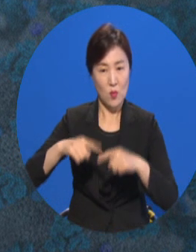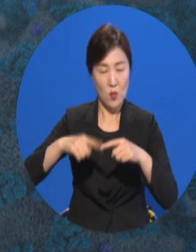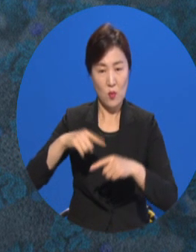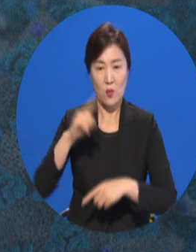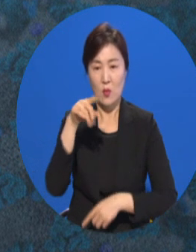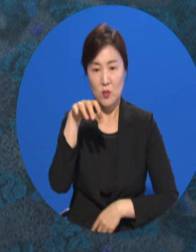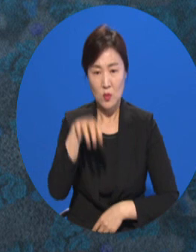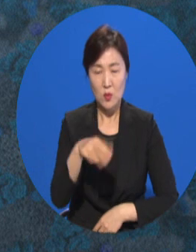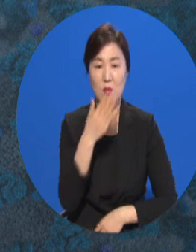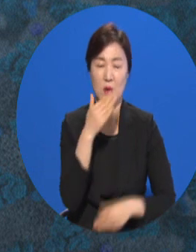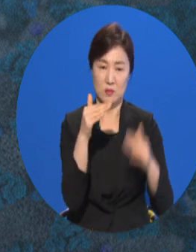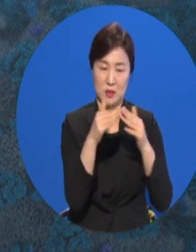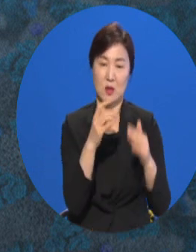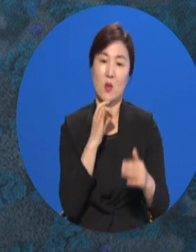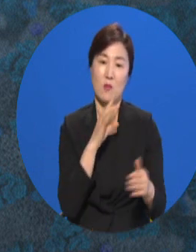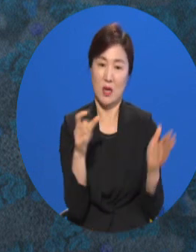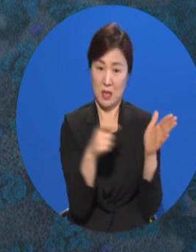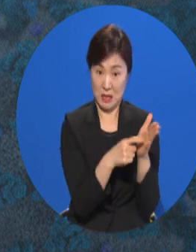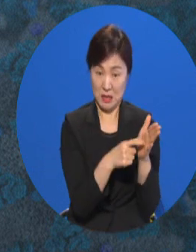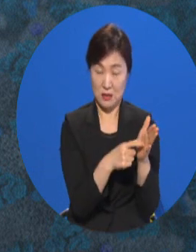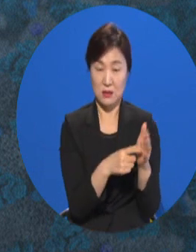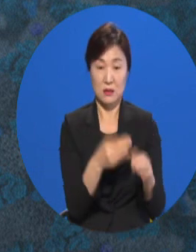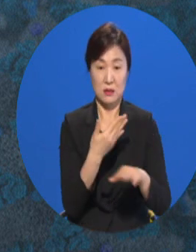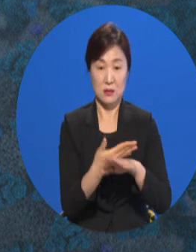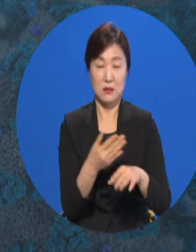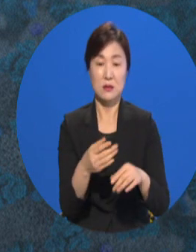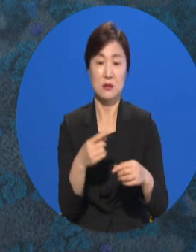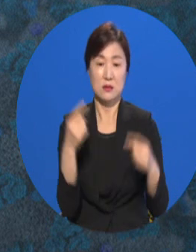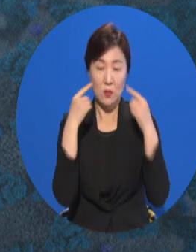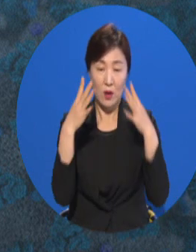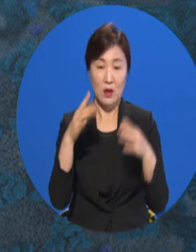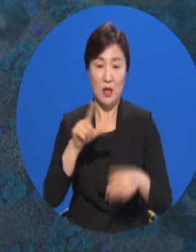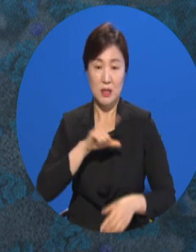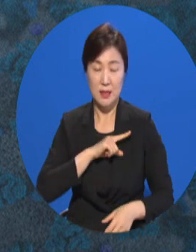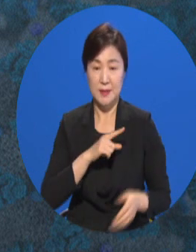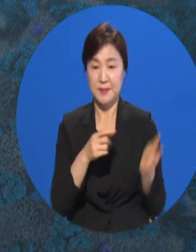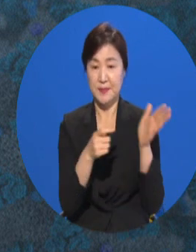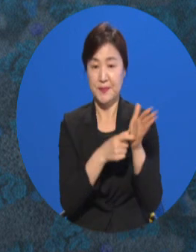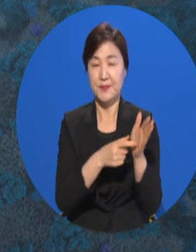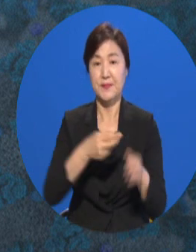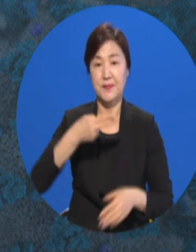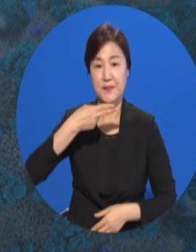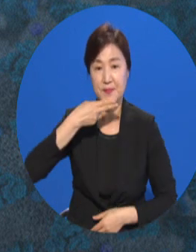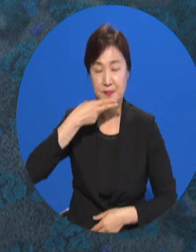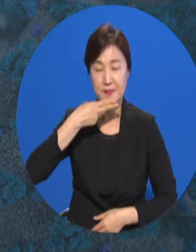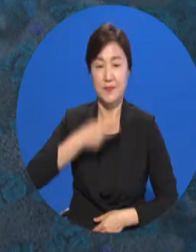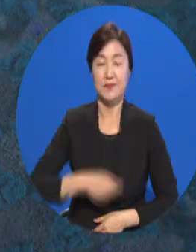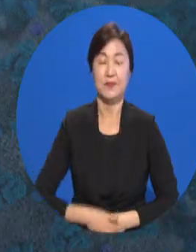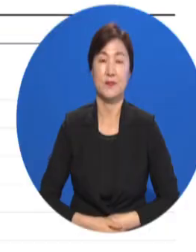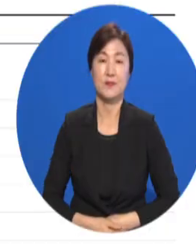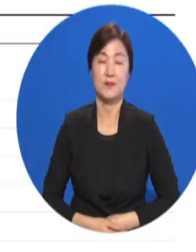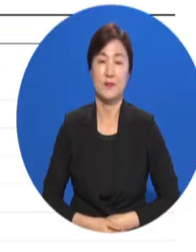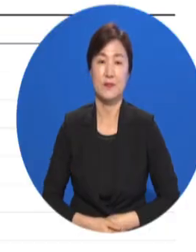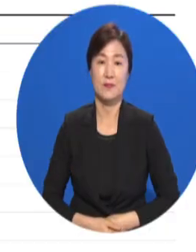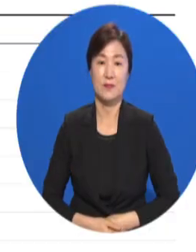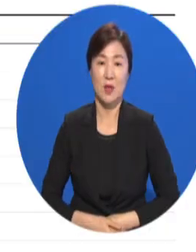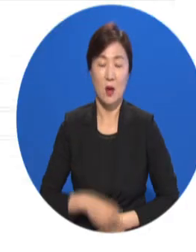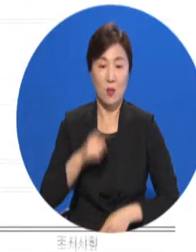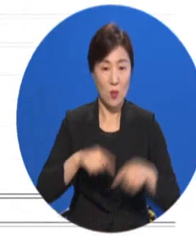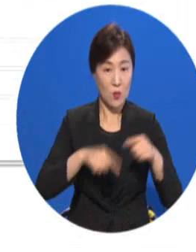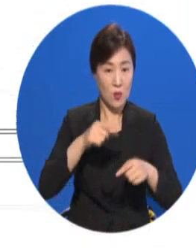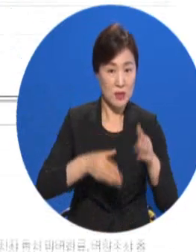소재 식당이라고만 적어놓았을 뿐 A씨가 방문한 곳의 명칭을 명확히 공개하지 않았습니다.